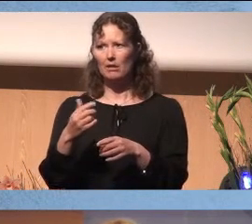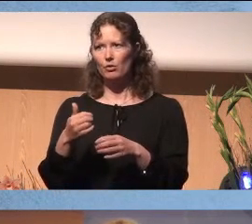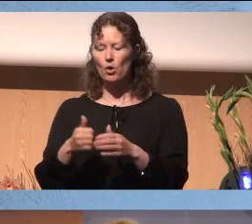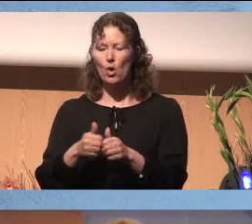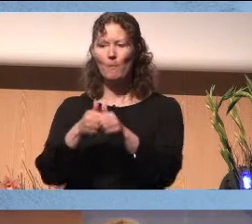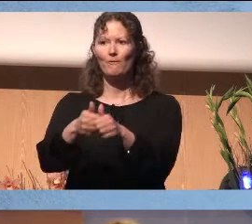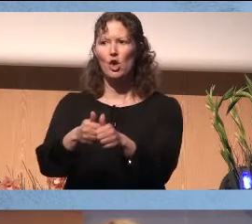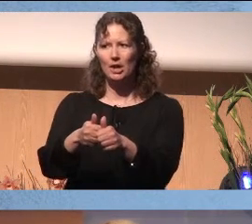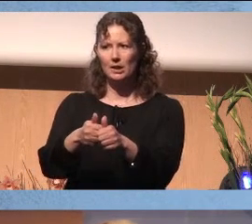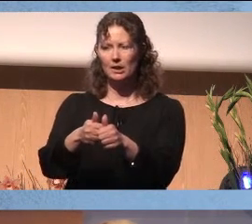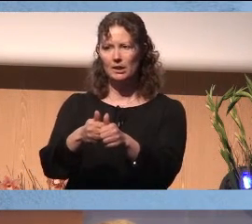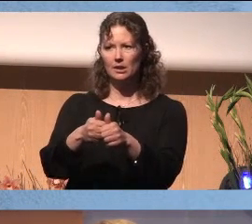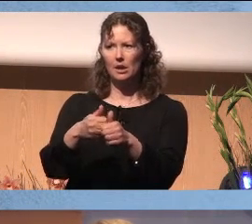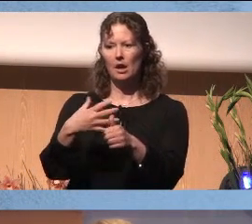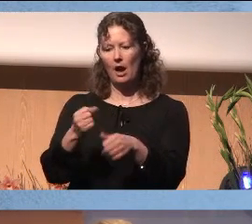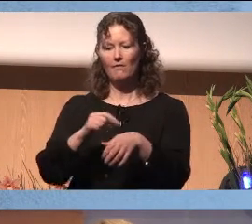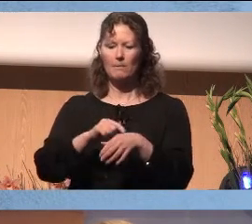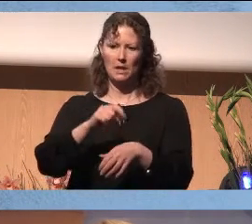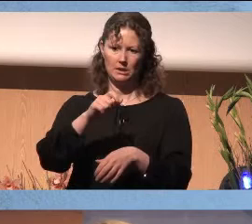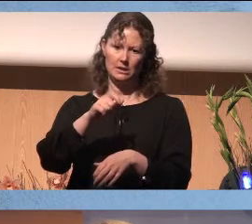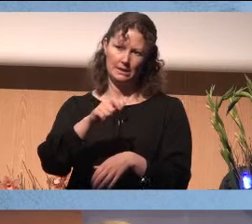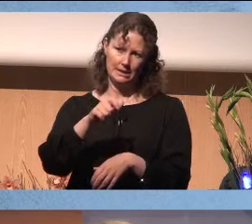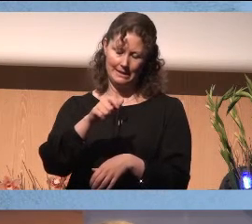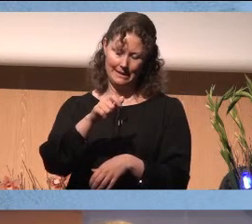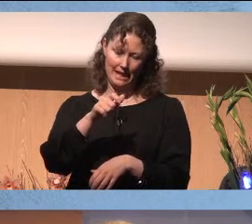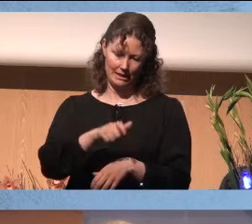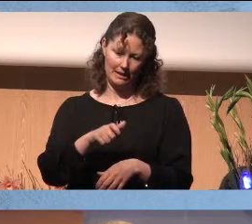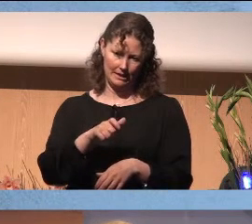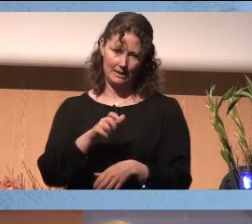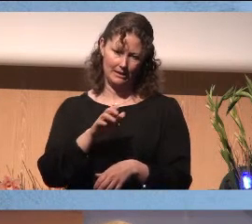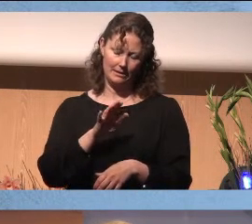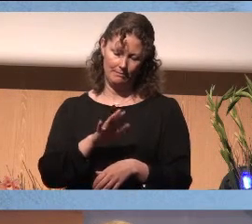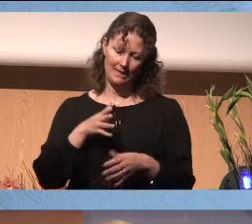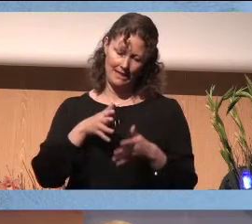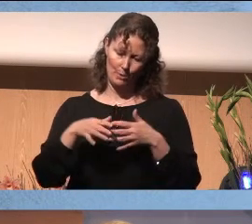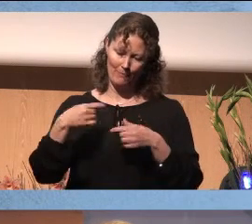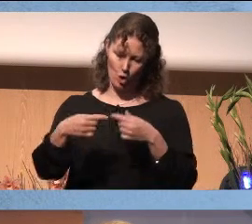oppfølging av pasienten gjennom forløpet.